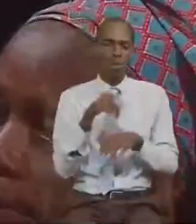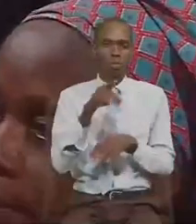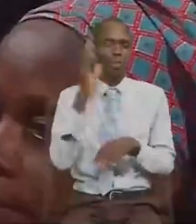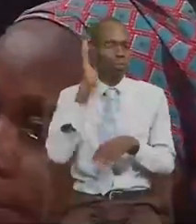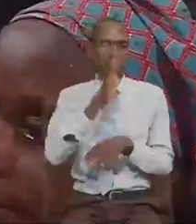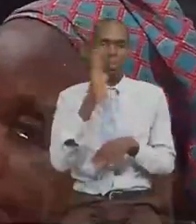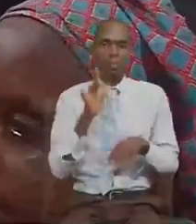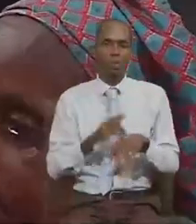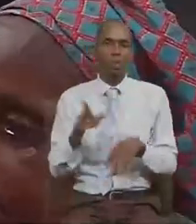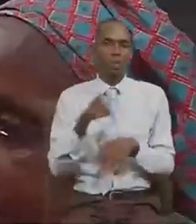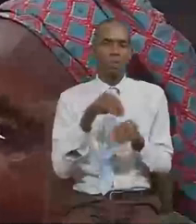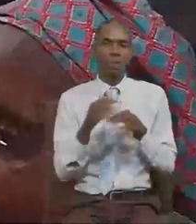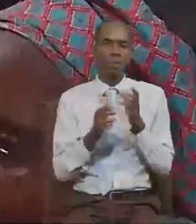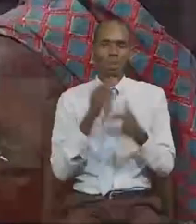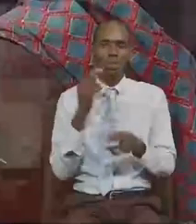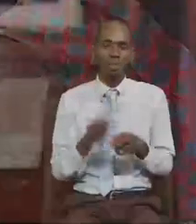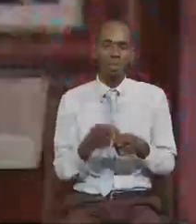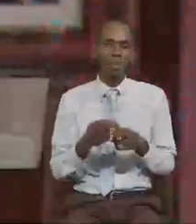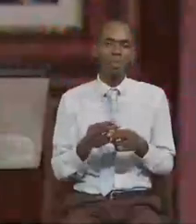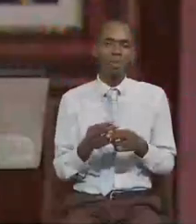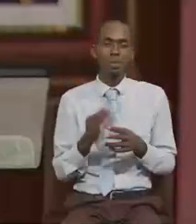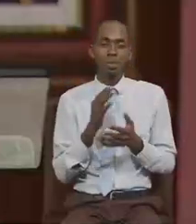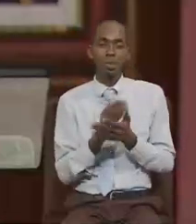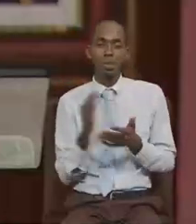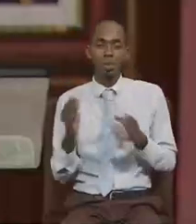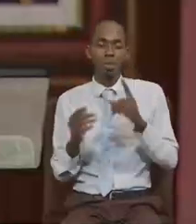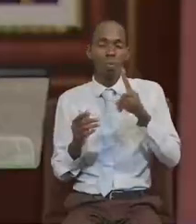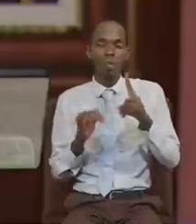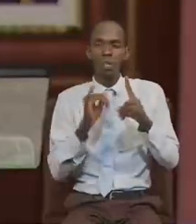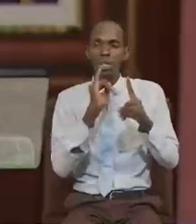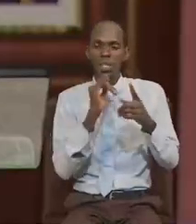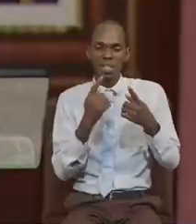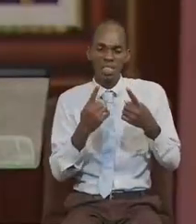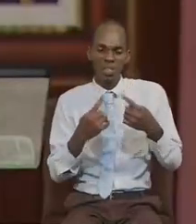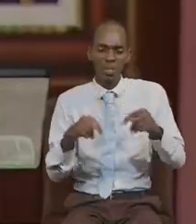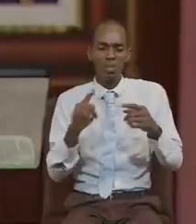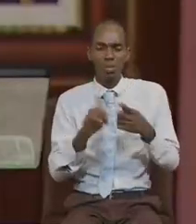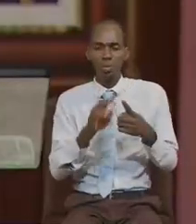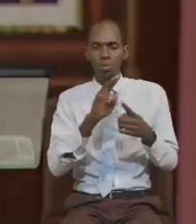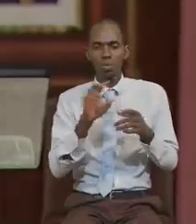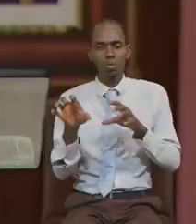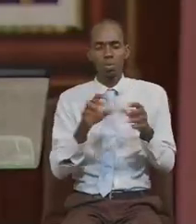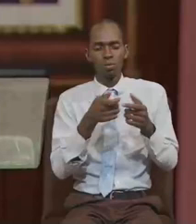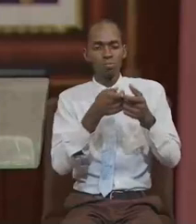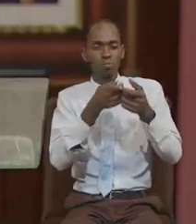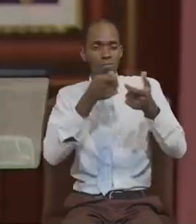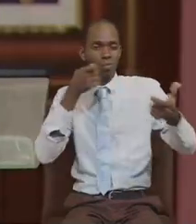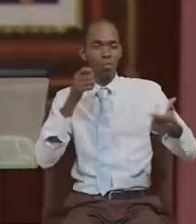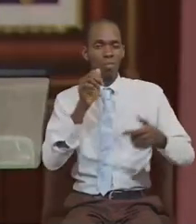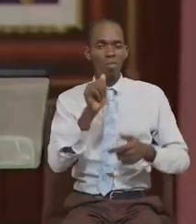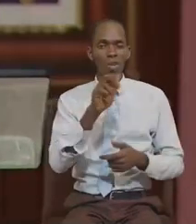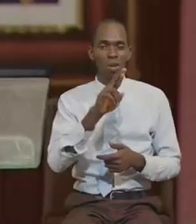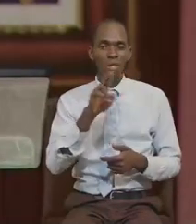Regarde cet avion. Quelqu'un essaie de tirer une flèche. Est-ce que la flèche peut